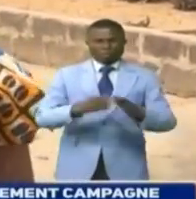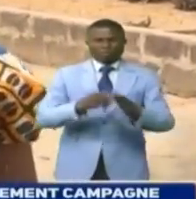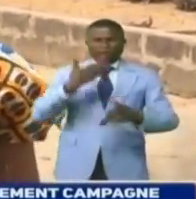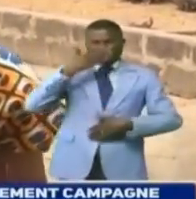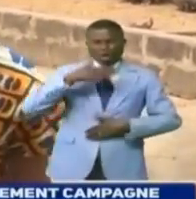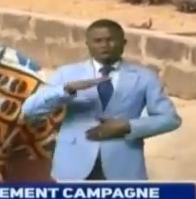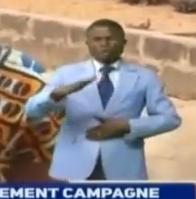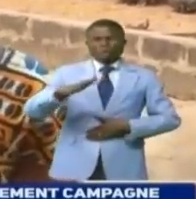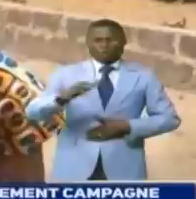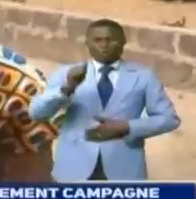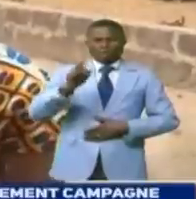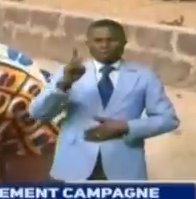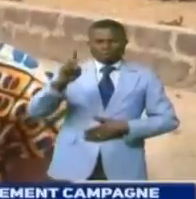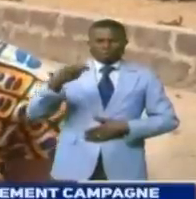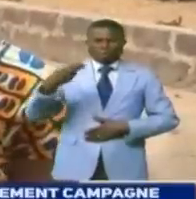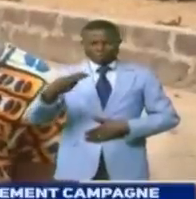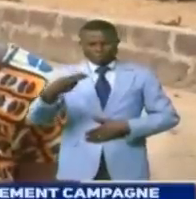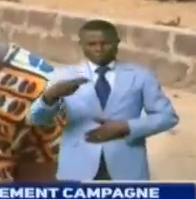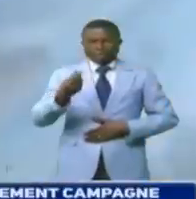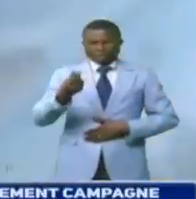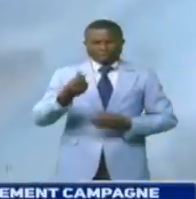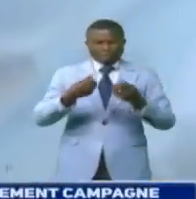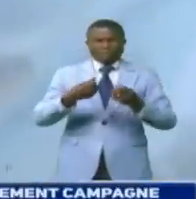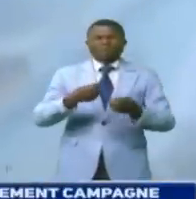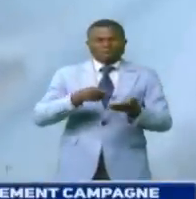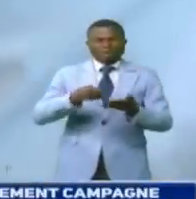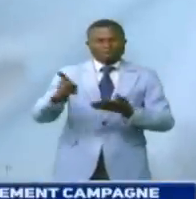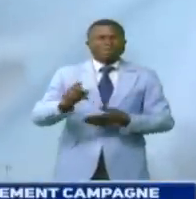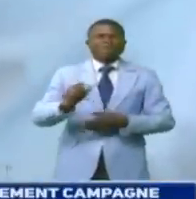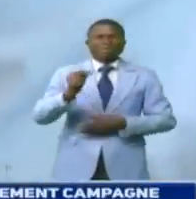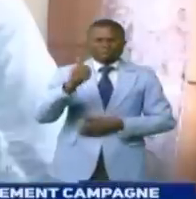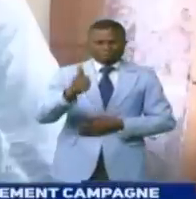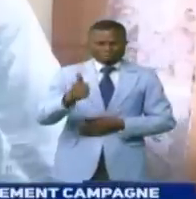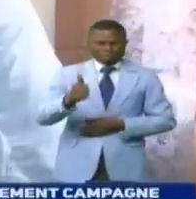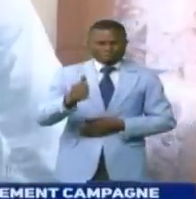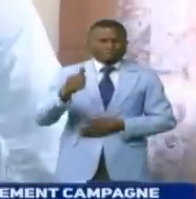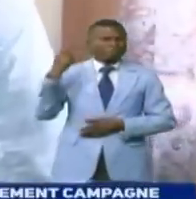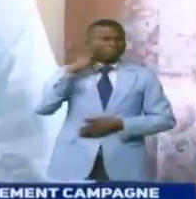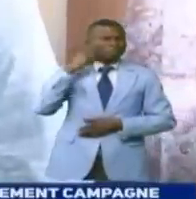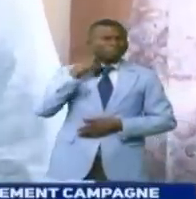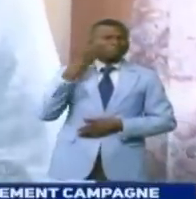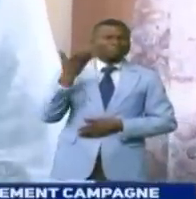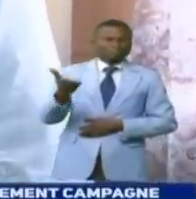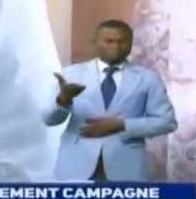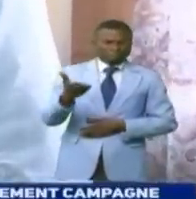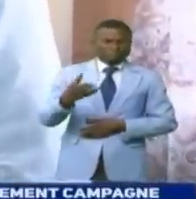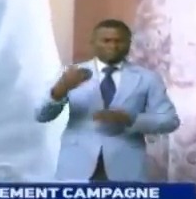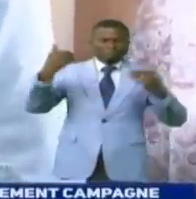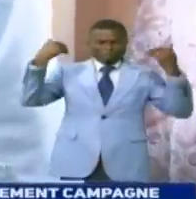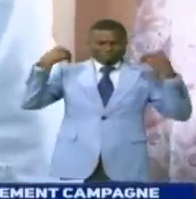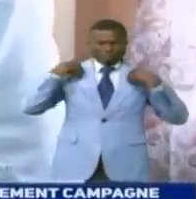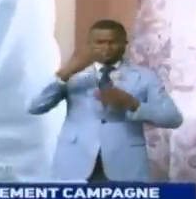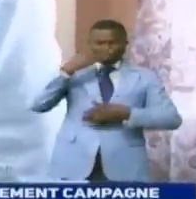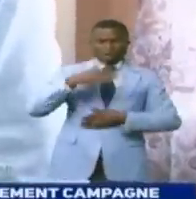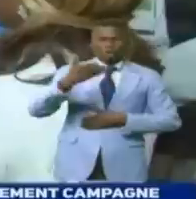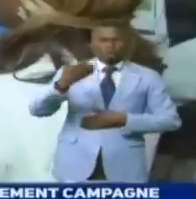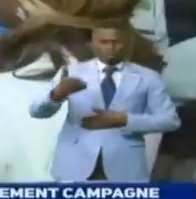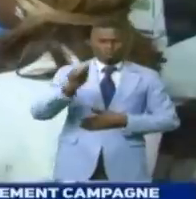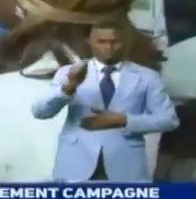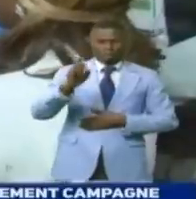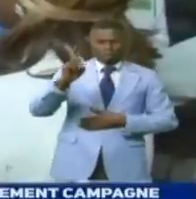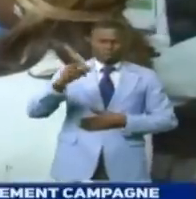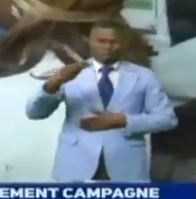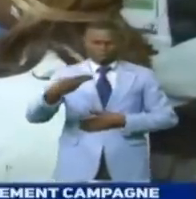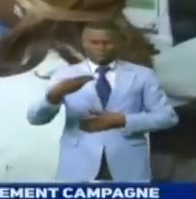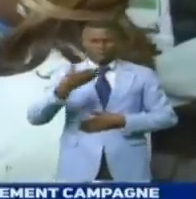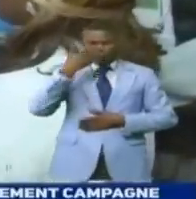l'hôpital ADH. Pour le docteur Louindoula Diabanza, médecin chef de staff ADH, ce